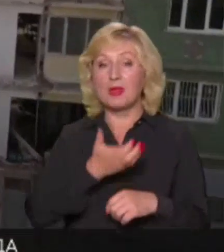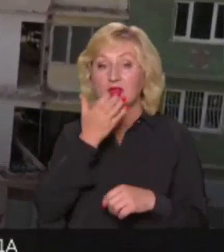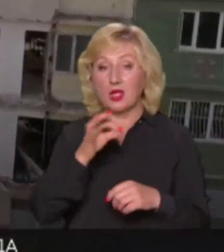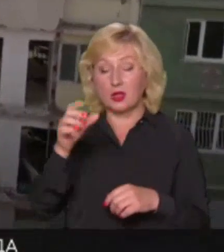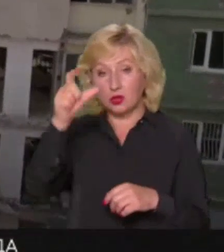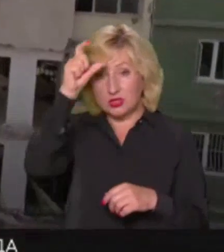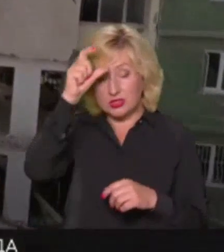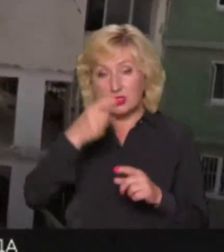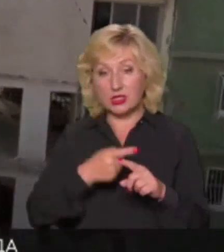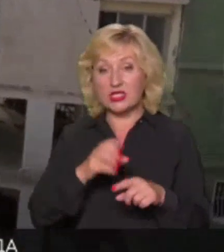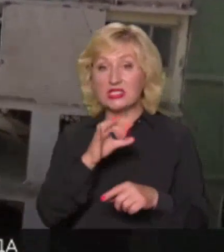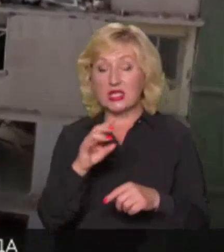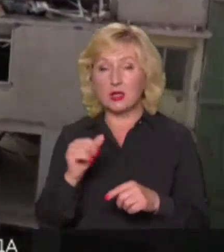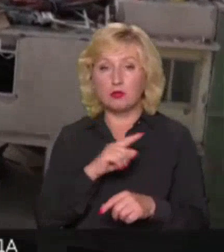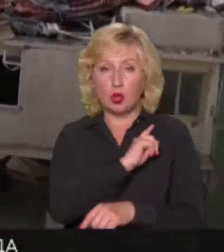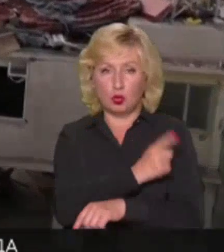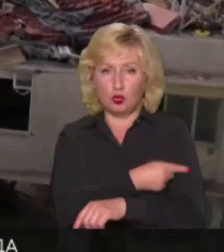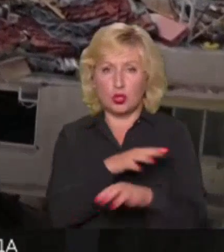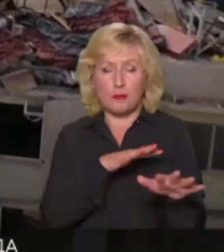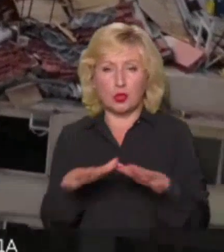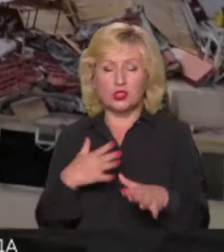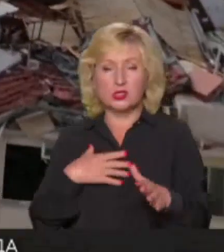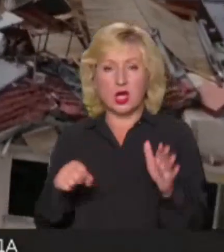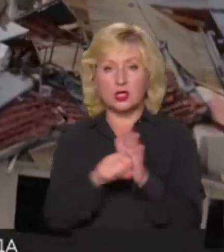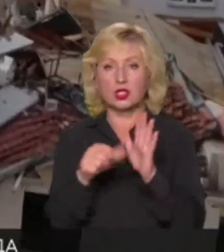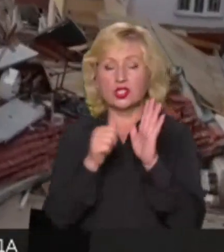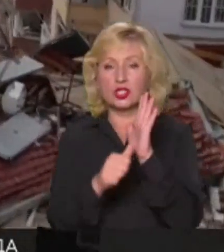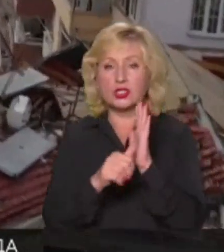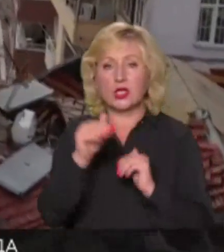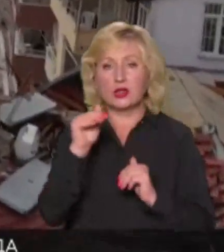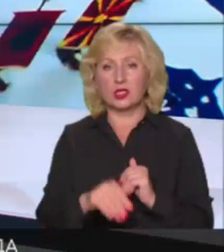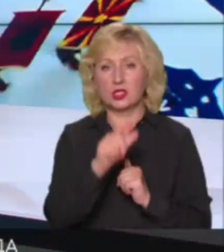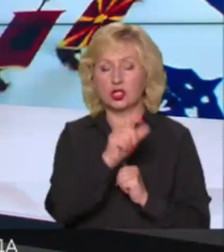і півночі Сирії стались потужні поштовхи. Тоді загинуло майже 60 тисяч людей.